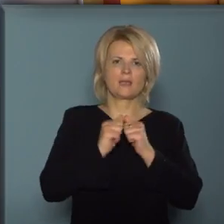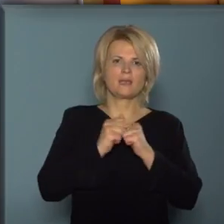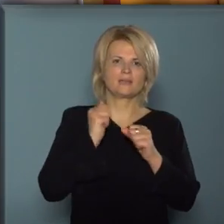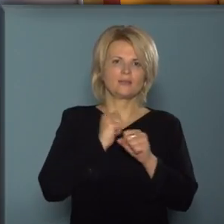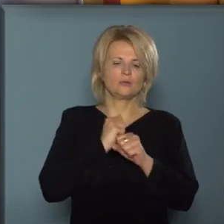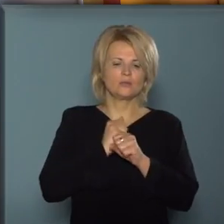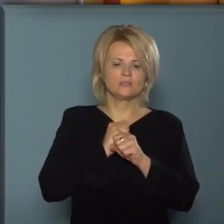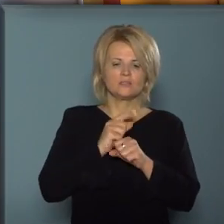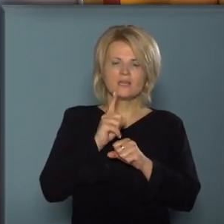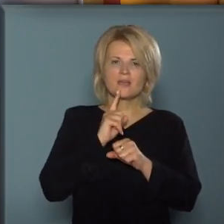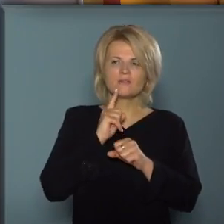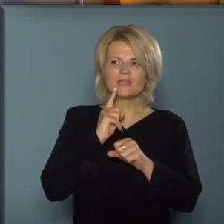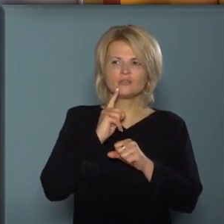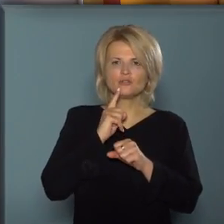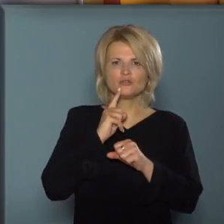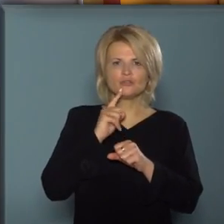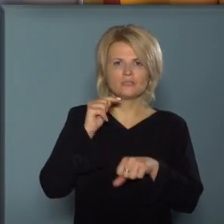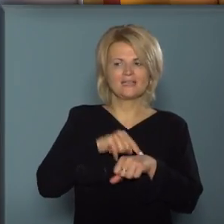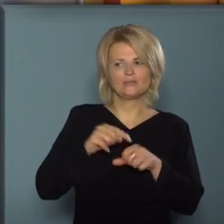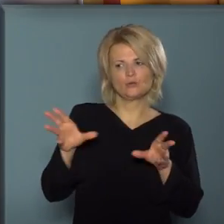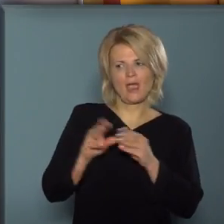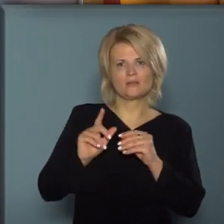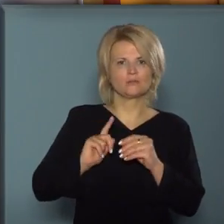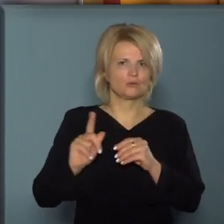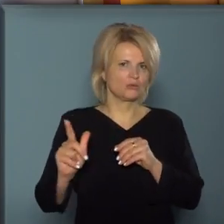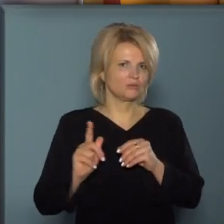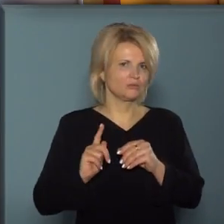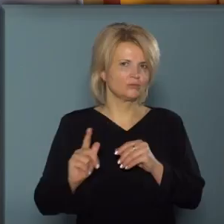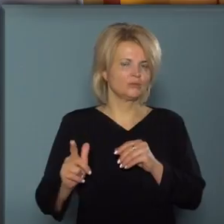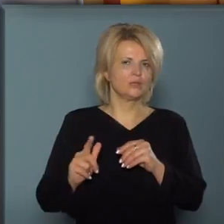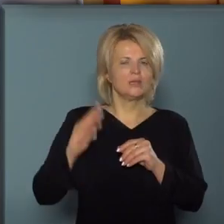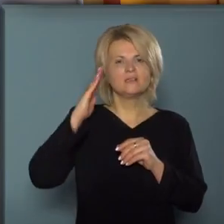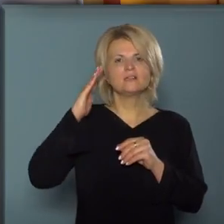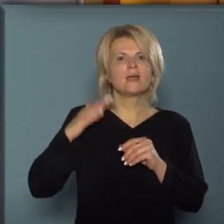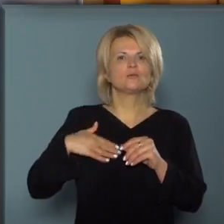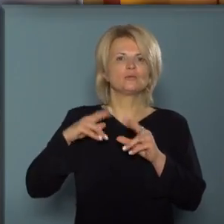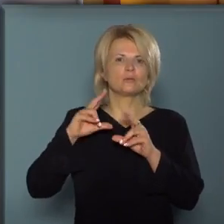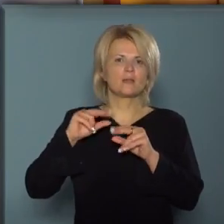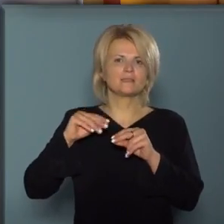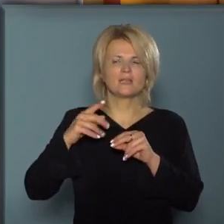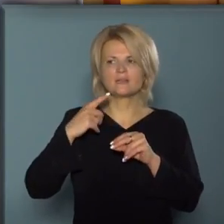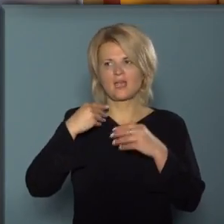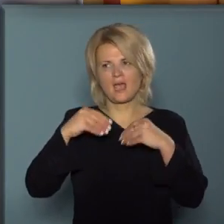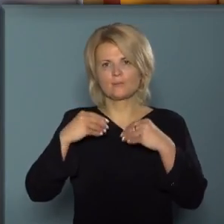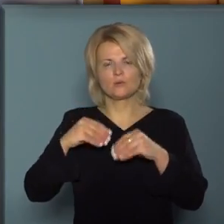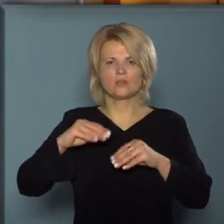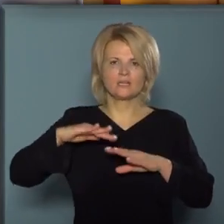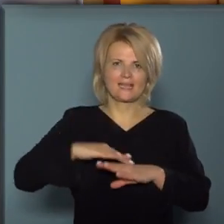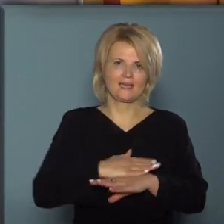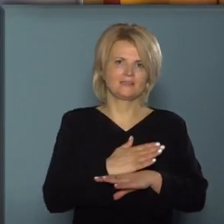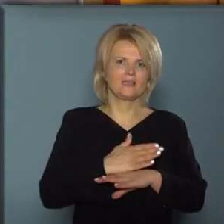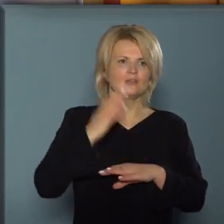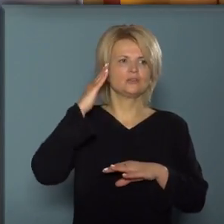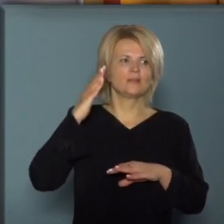dolgoztak, és nagyon kevés minőségi időt tudtunk együtt tölteni. Nem tudtam beszélni az érzéseimről, nem